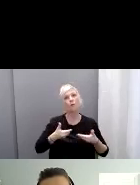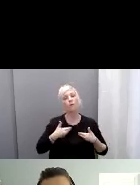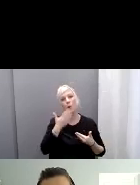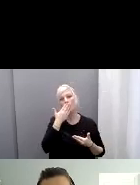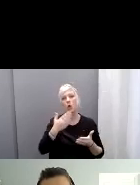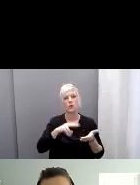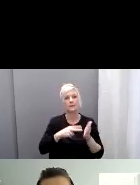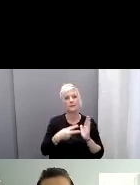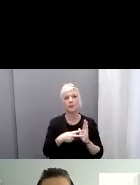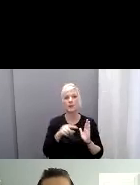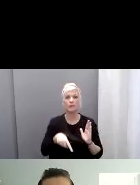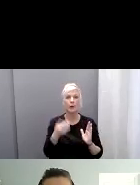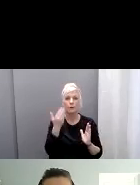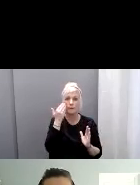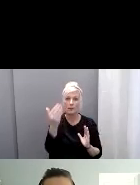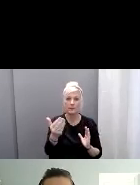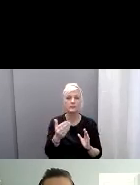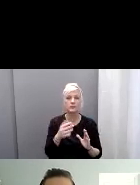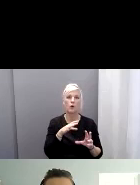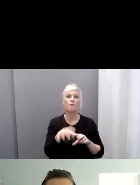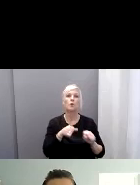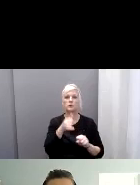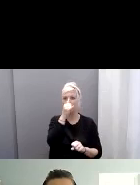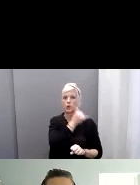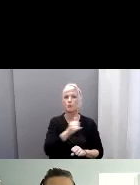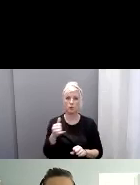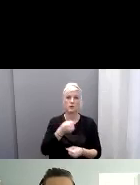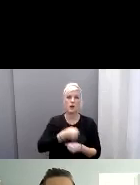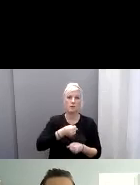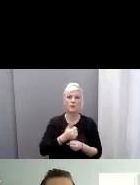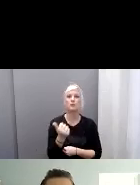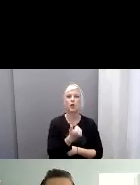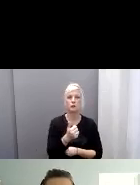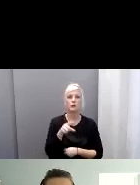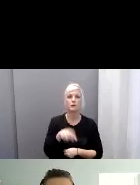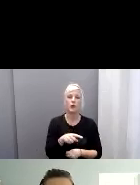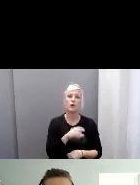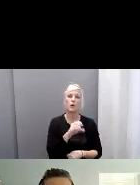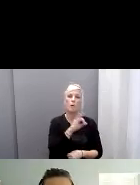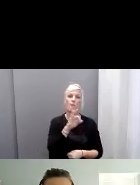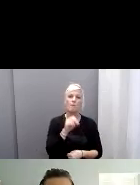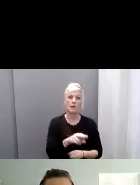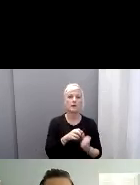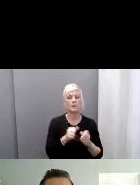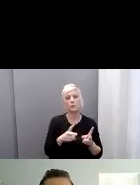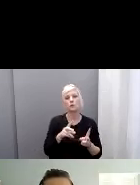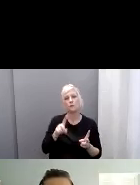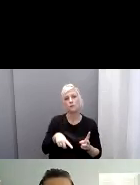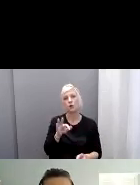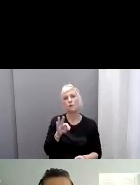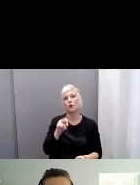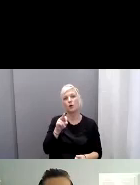framtiden. Så det våldspreventiva arbetet behövs ju för både offer och förövare.